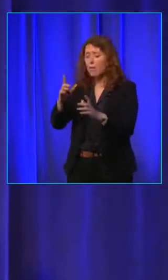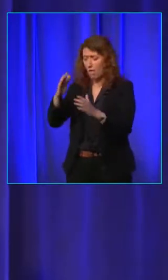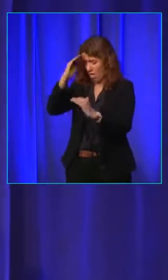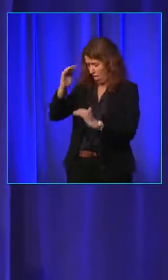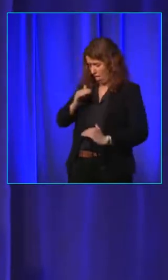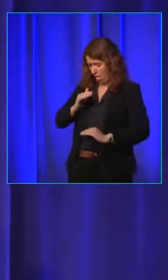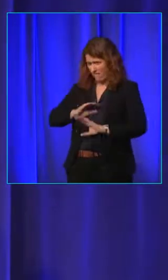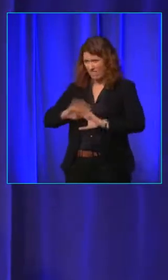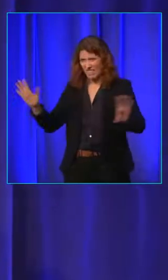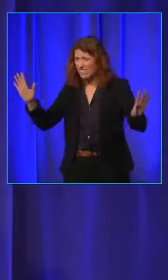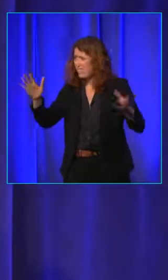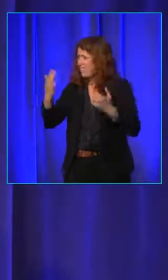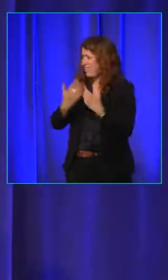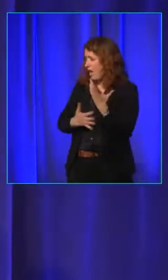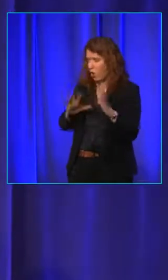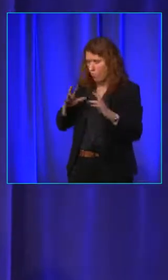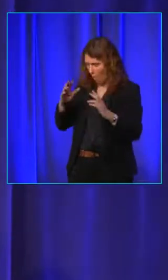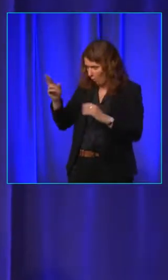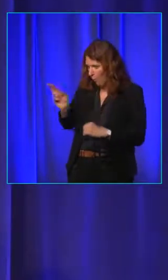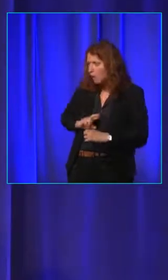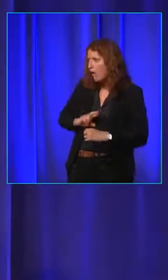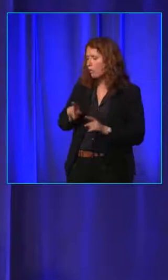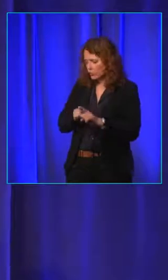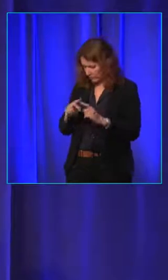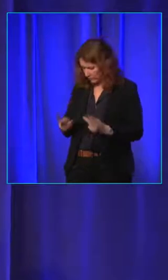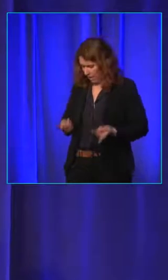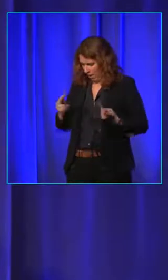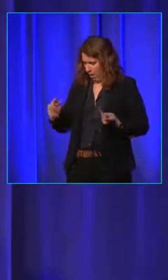soi, pour travailler sur le stress et l'anxiété.